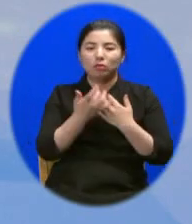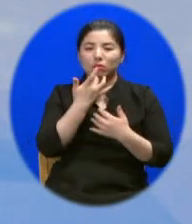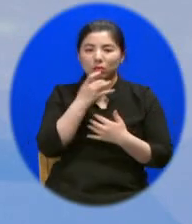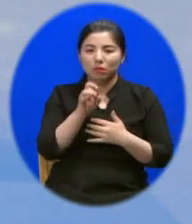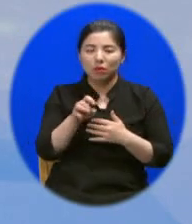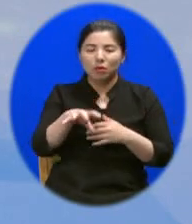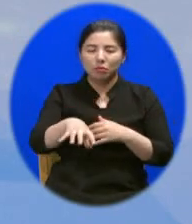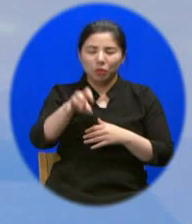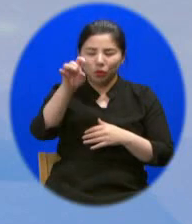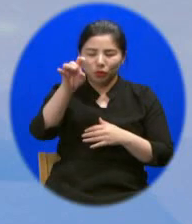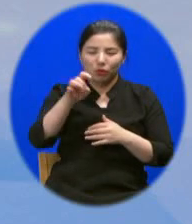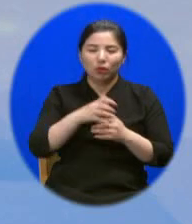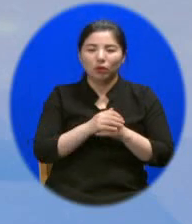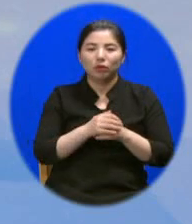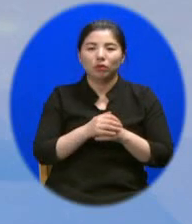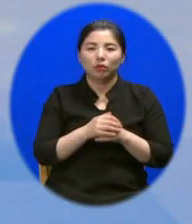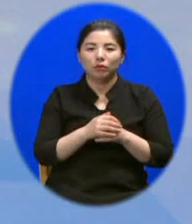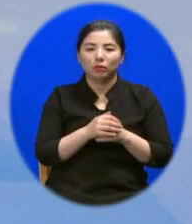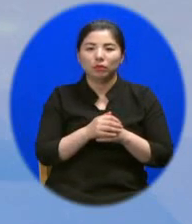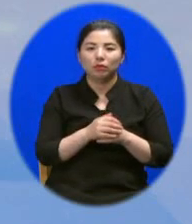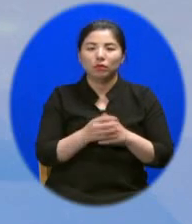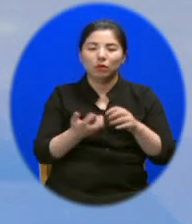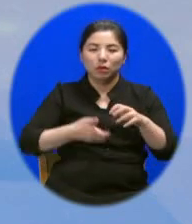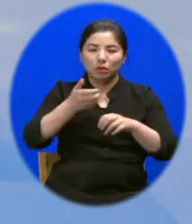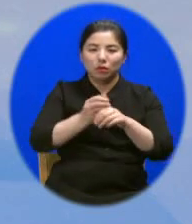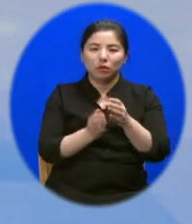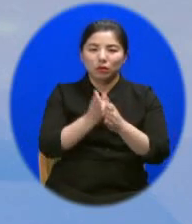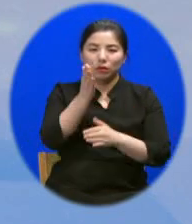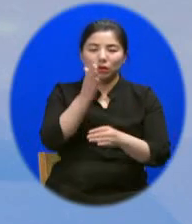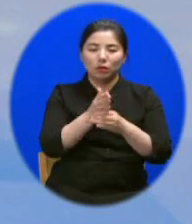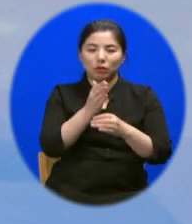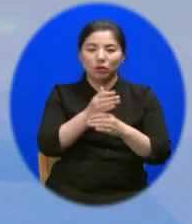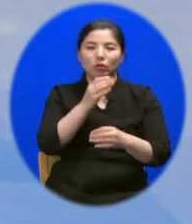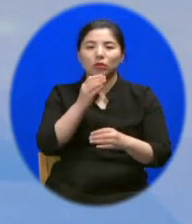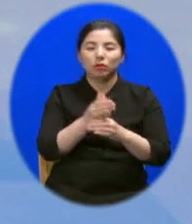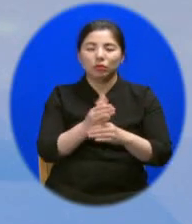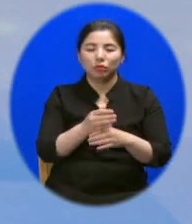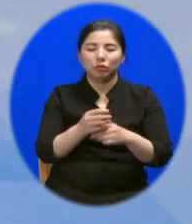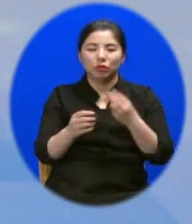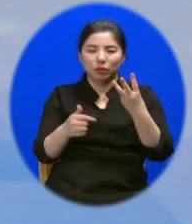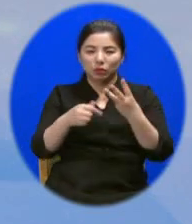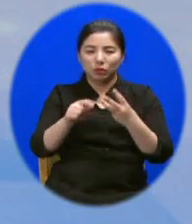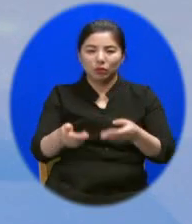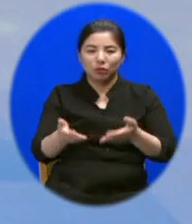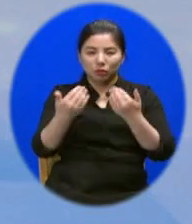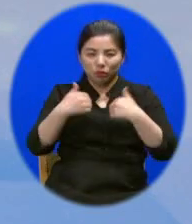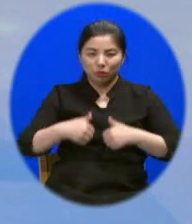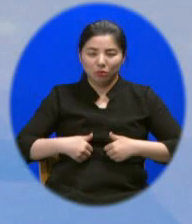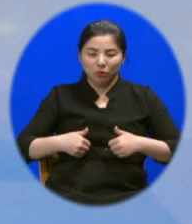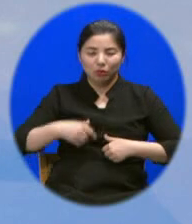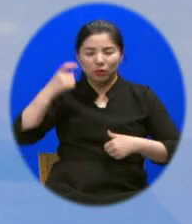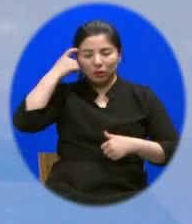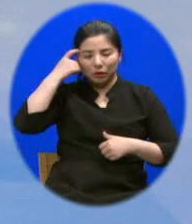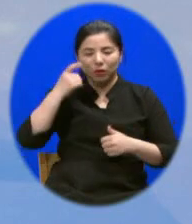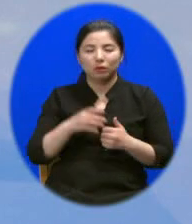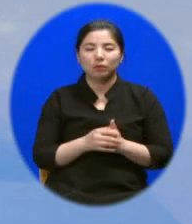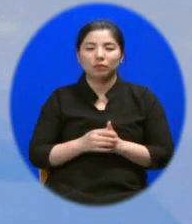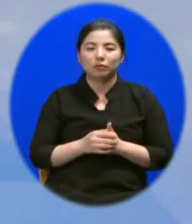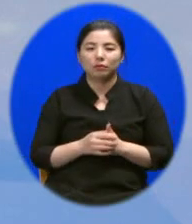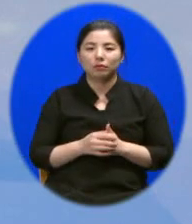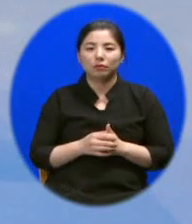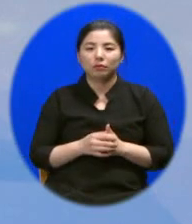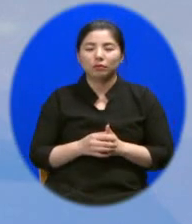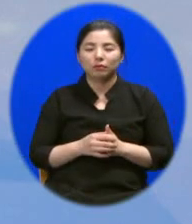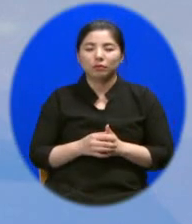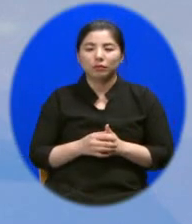먼저 우리 혁신도시를 중심으로 한 중부 3군 회 유치 되어야 될 필요성이 있다는 생각입니다